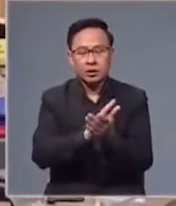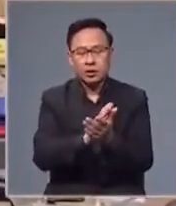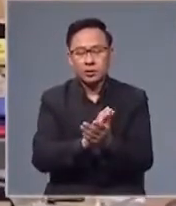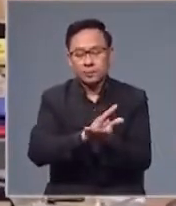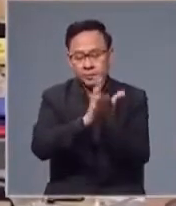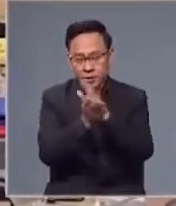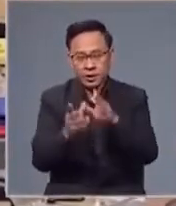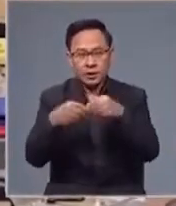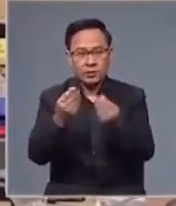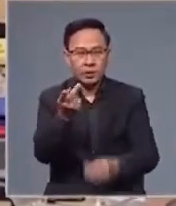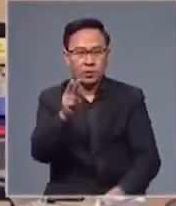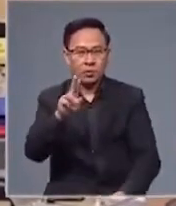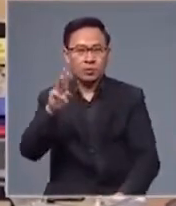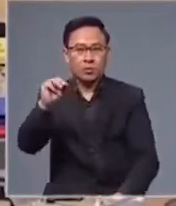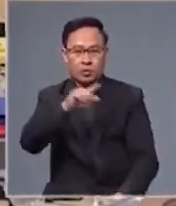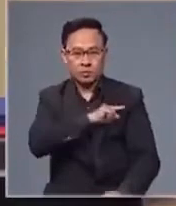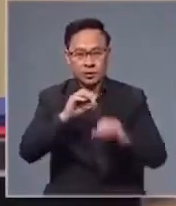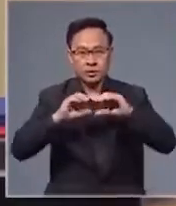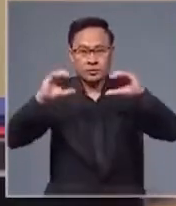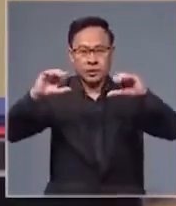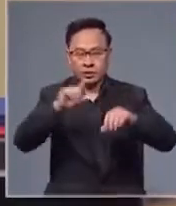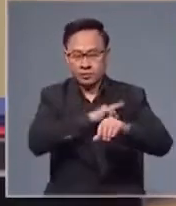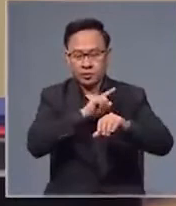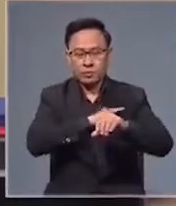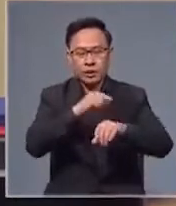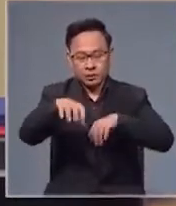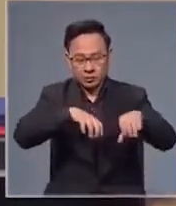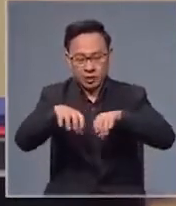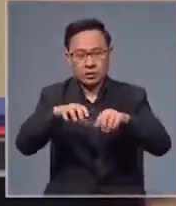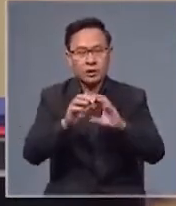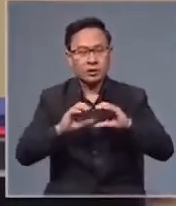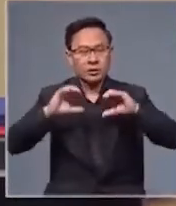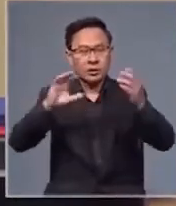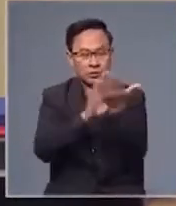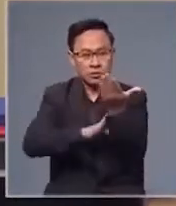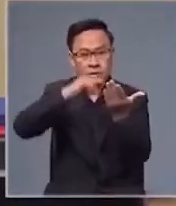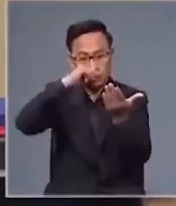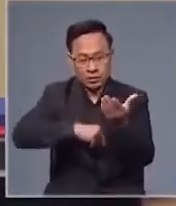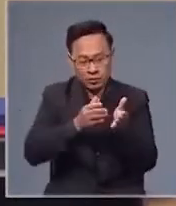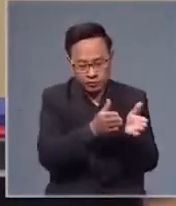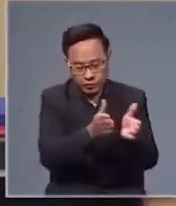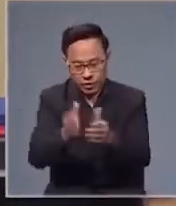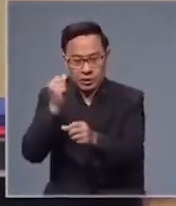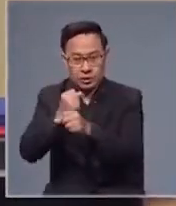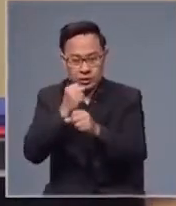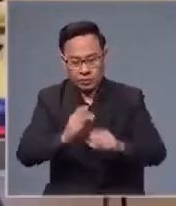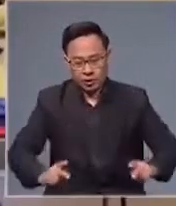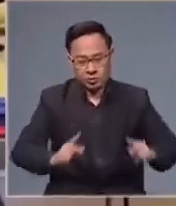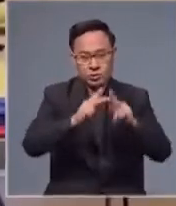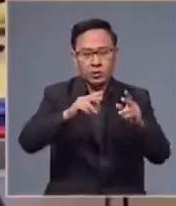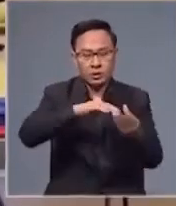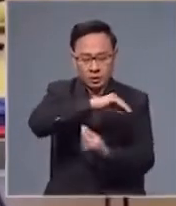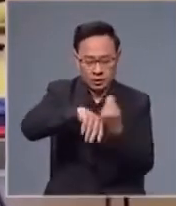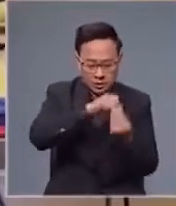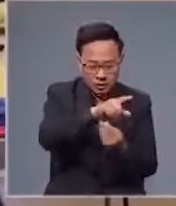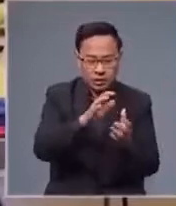บาลเพื่อบริหารประเทศและมีการแบ่งหน้าที่ในการรับผิดชอบงานด้านต่างๆนั้นทางด้านเศรษฐกิจ